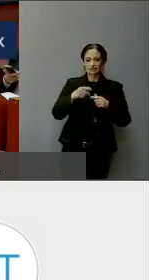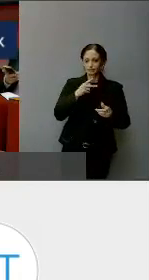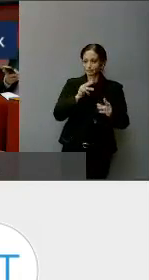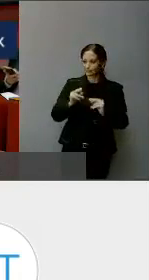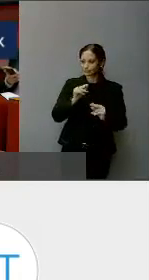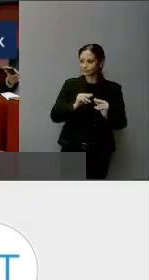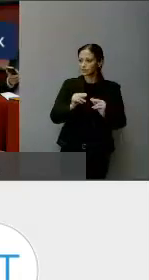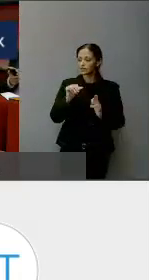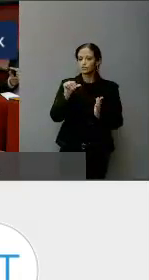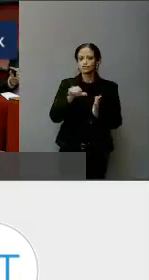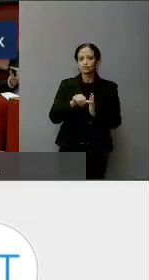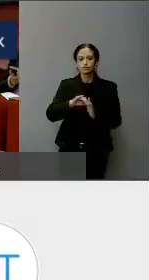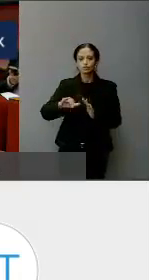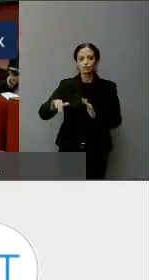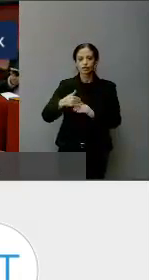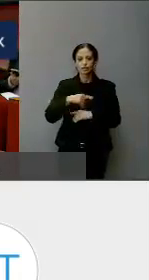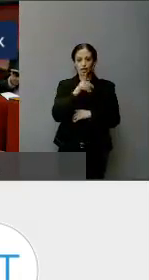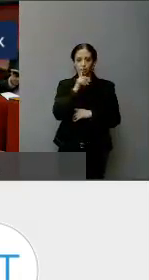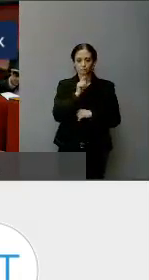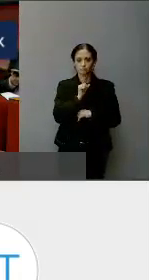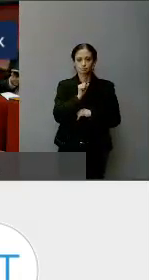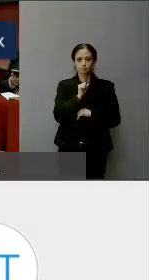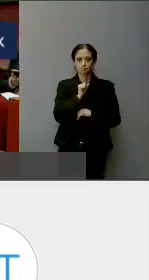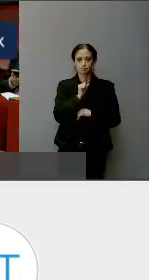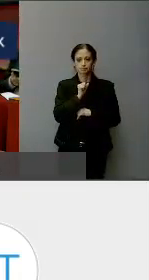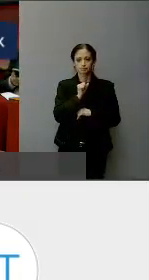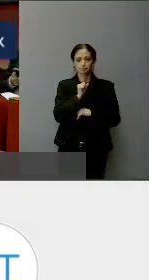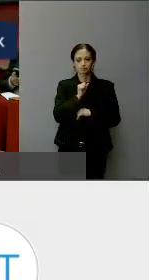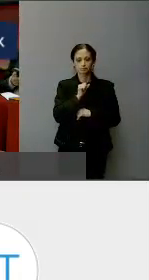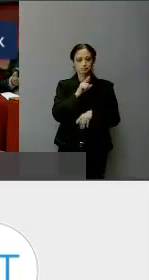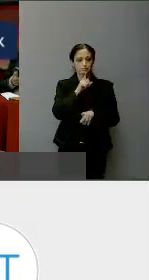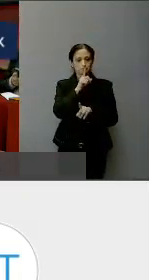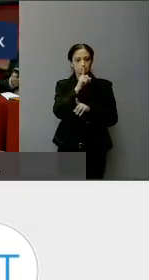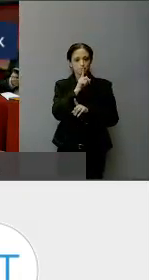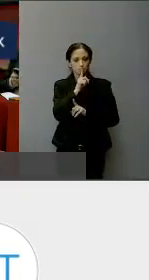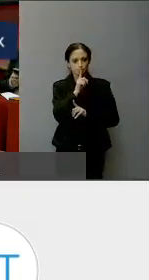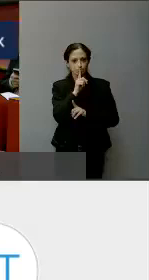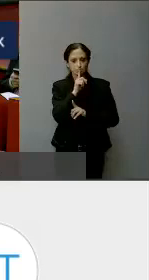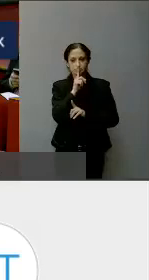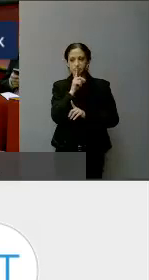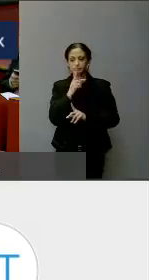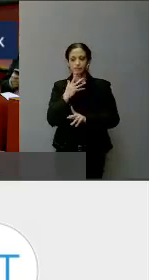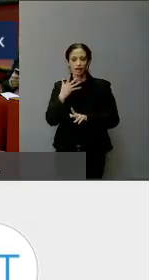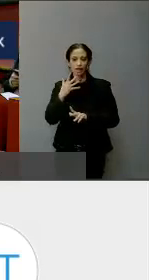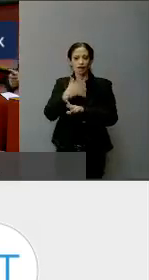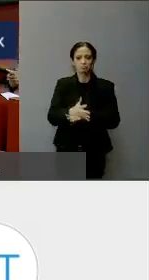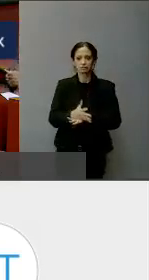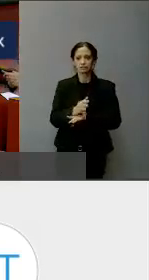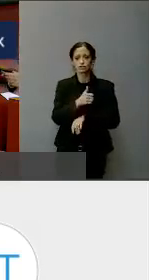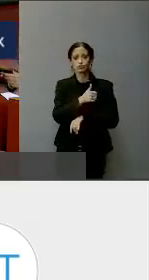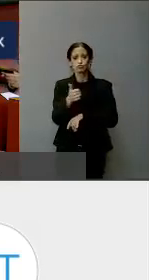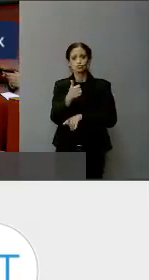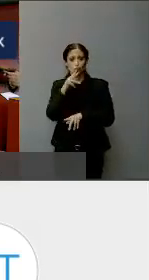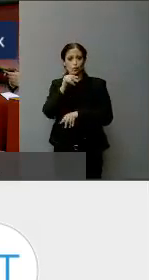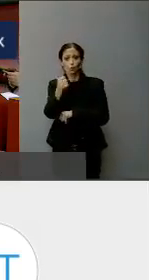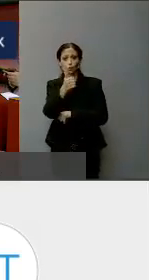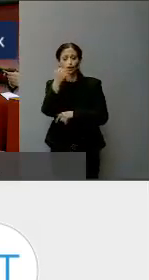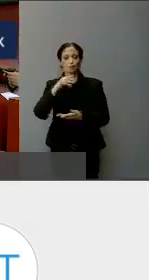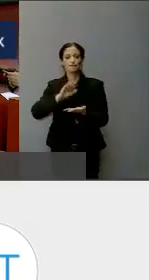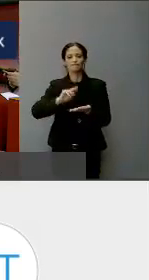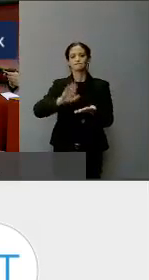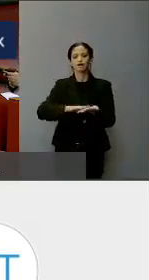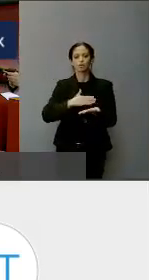che assiste a questa operazione senza dire praticamente una parola se non di valutazione positiva